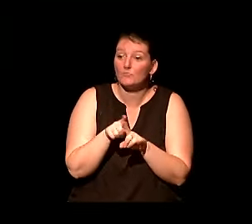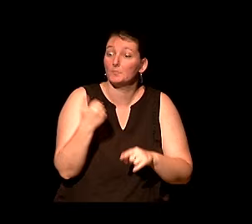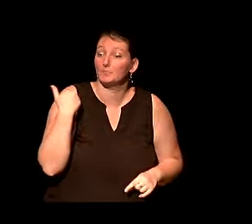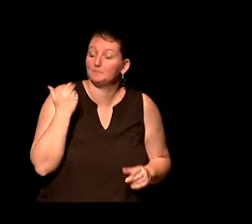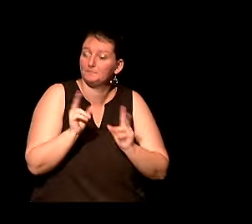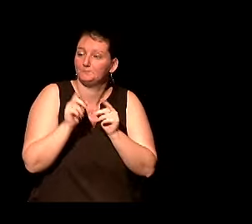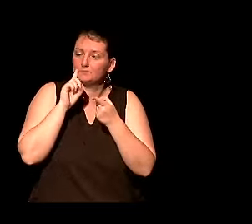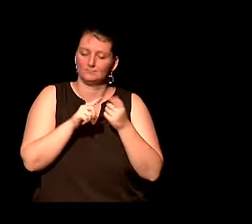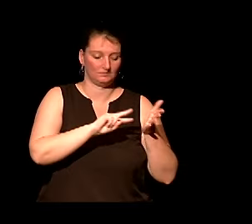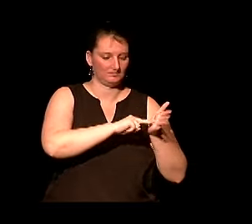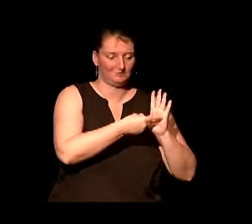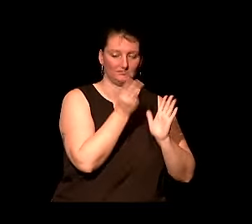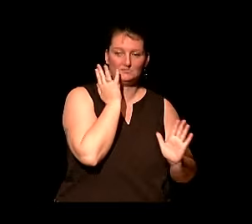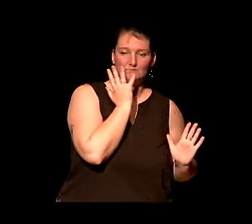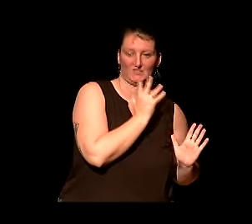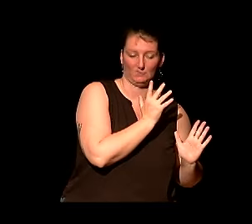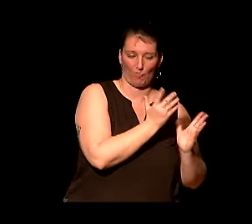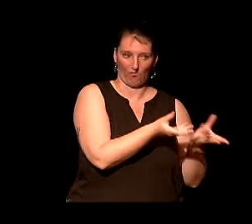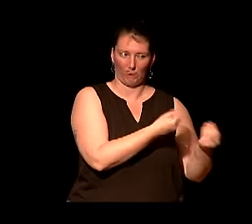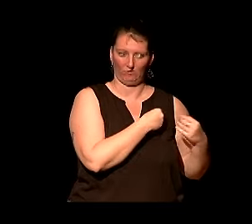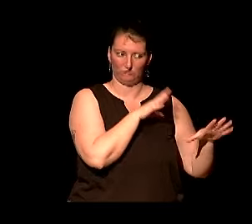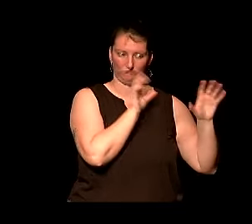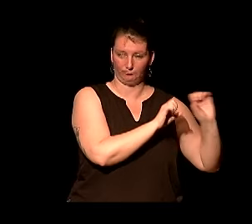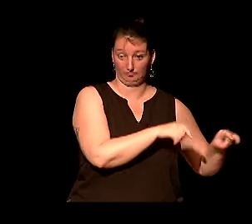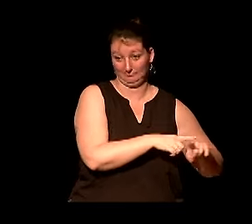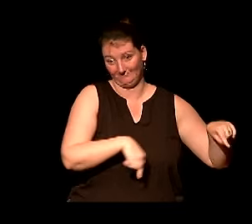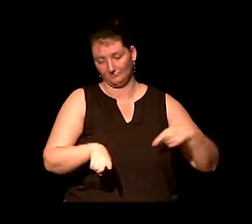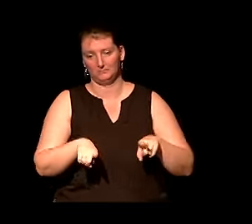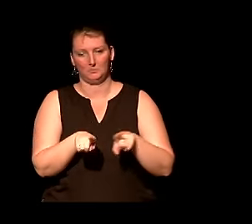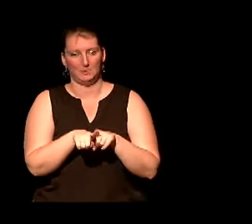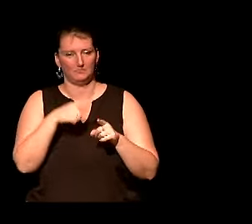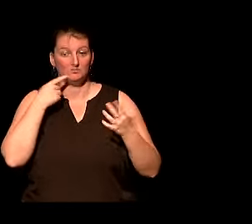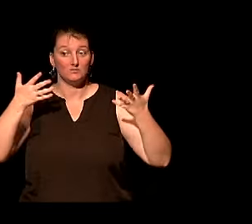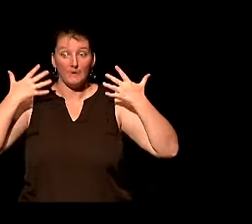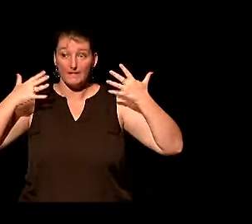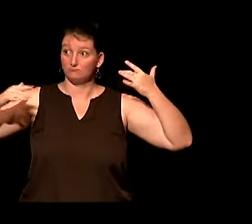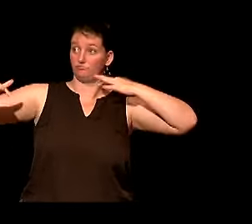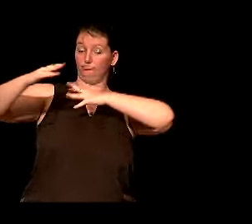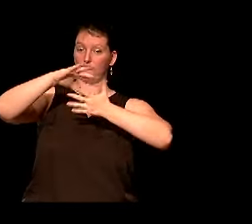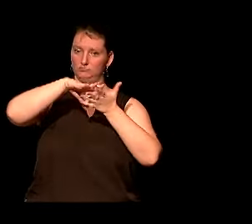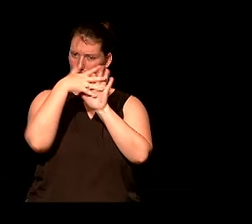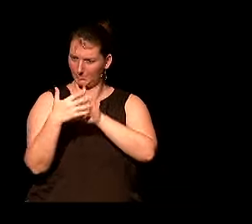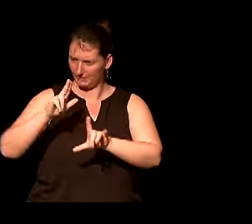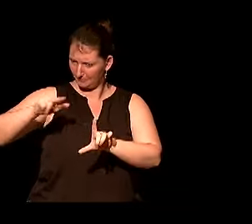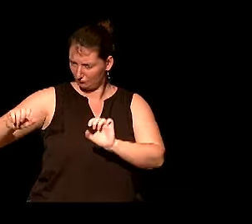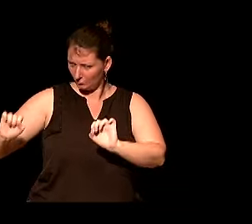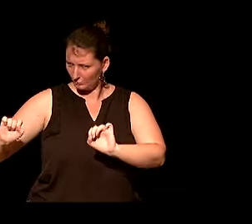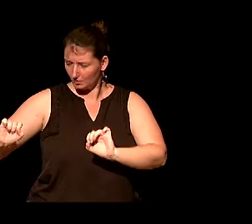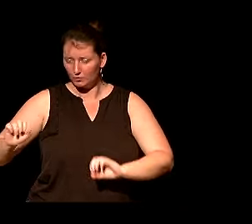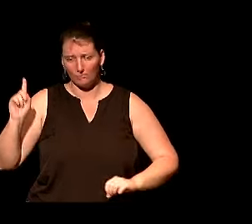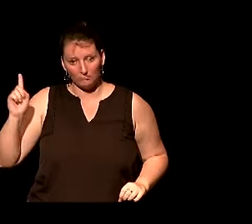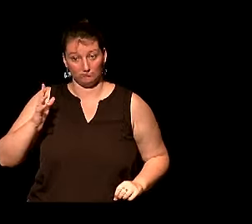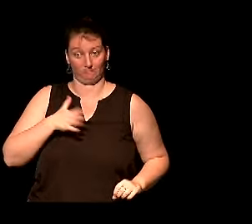repère à ce que peut faire le cinéma. Et donc là, en l'occurrence, c'est filmer l'air, c'est-à-dire peindre l'air. On peut le faire grâce